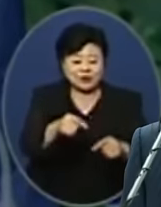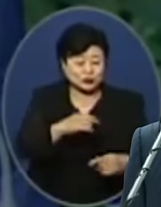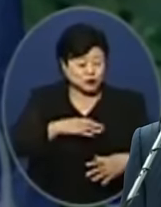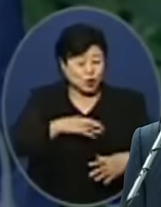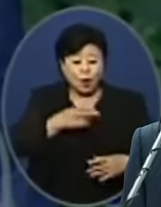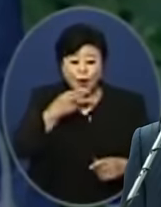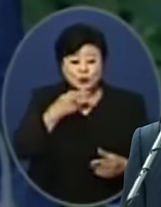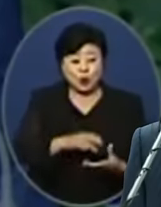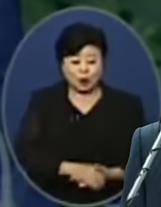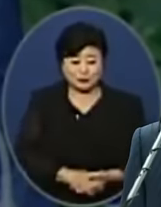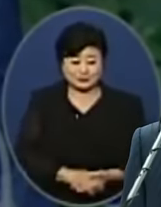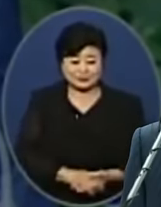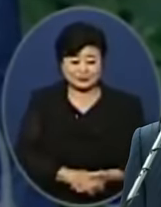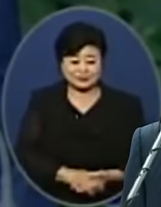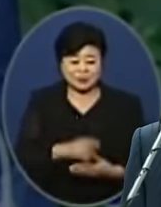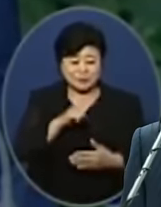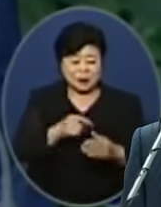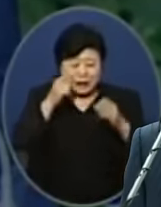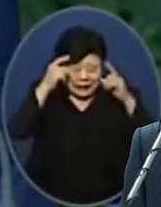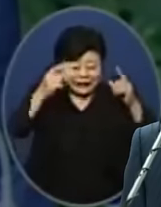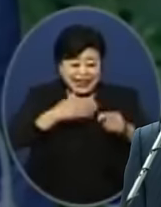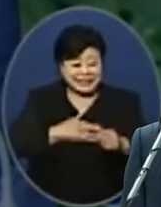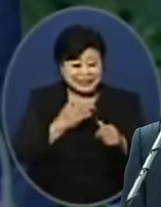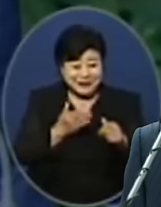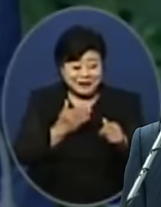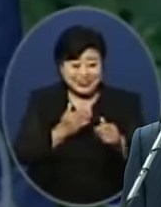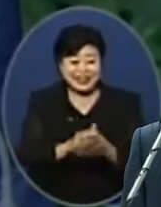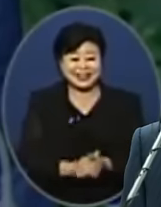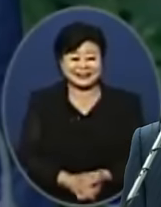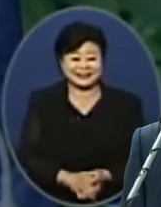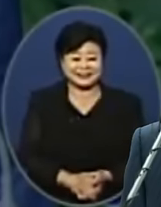두려움이 없다는 것을 마음속에 깨달아 알아야 되는 것입니다.